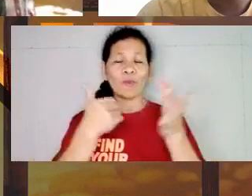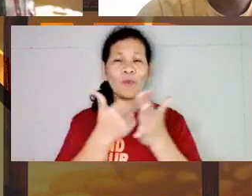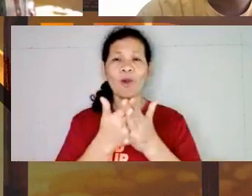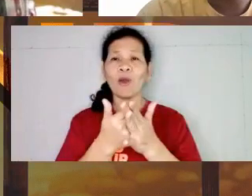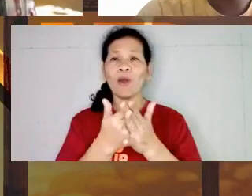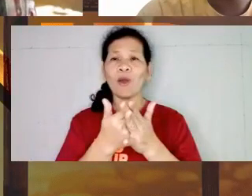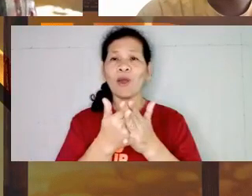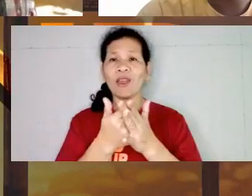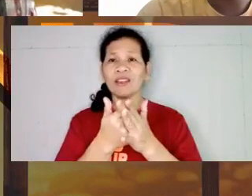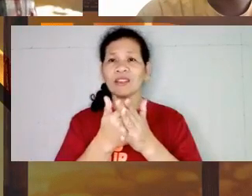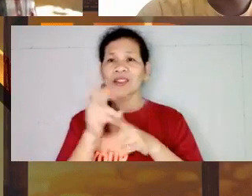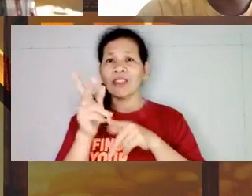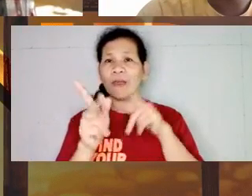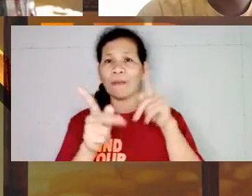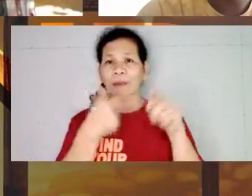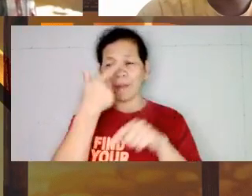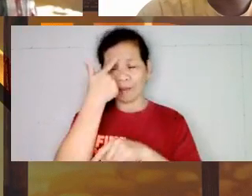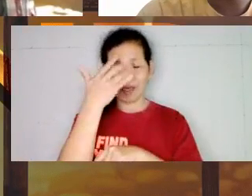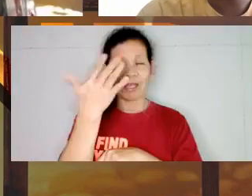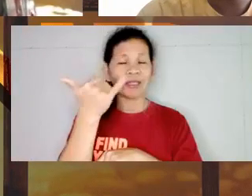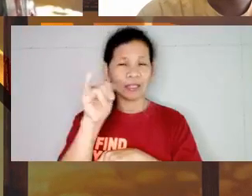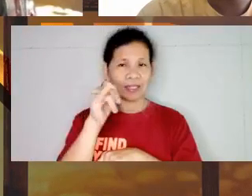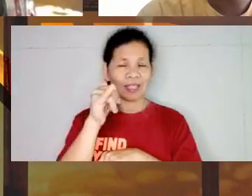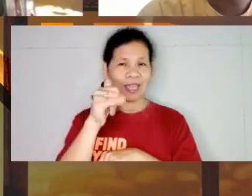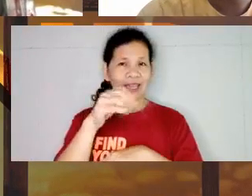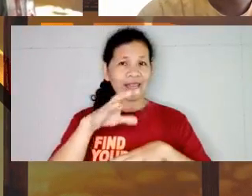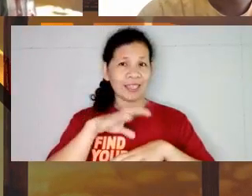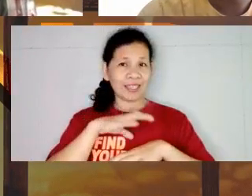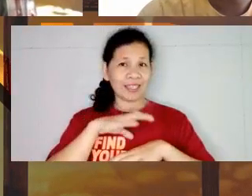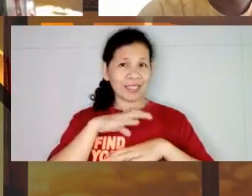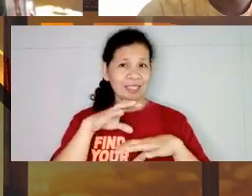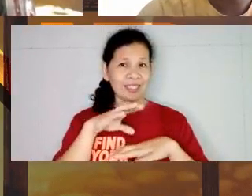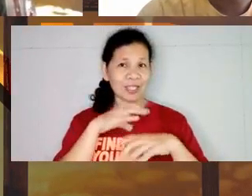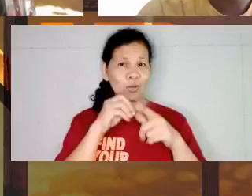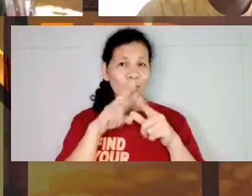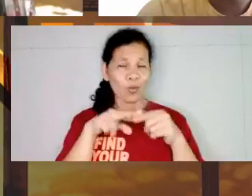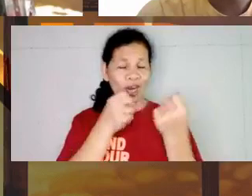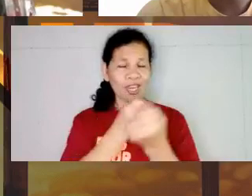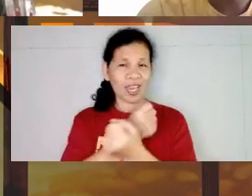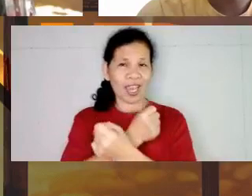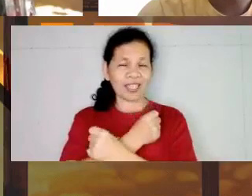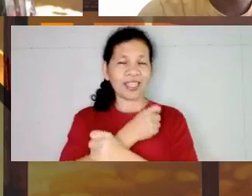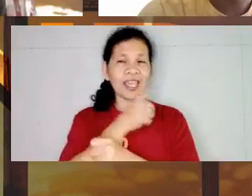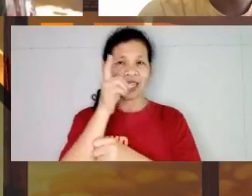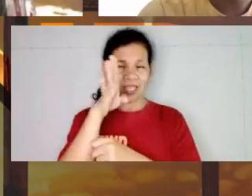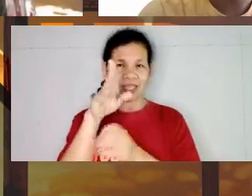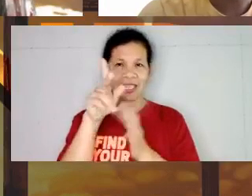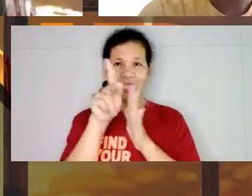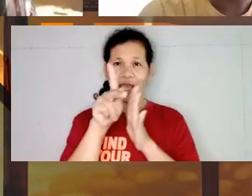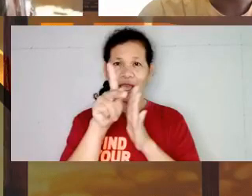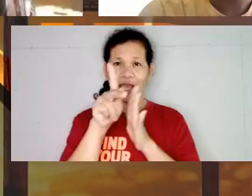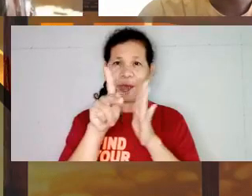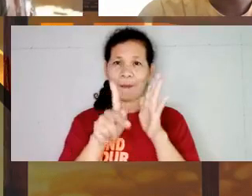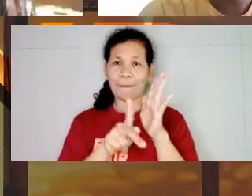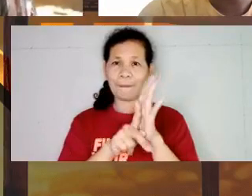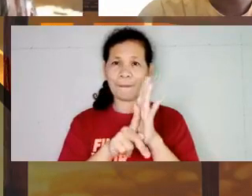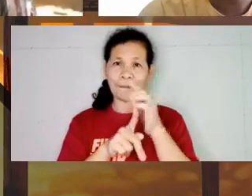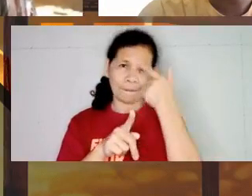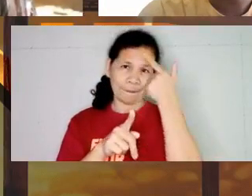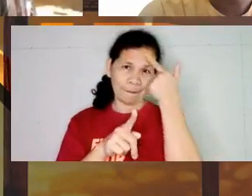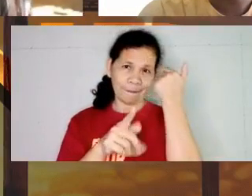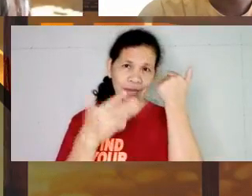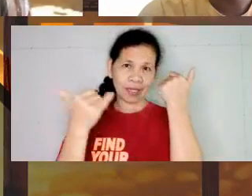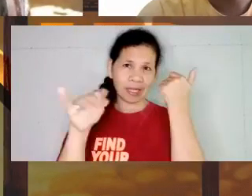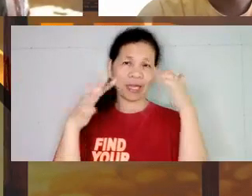they cherish God's principle. Minahal nila ang mga prinsipyo ng Diyos. Because they have done the